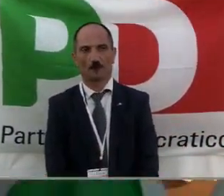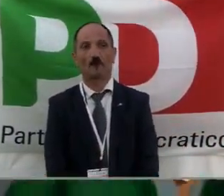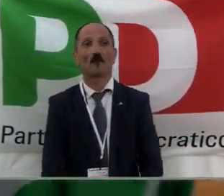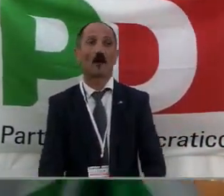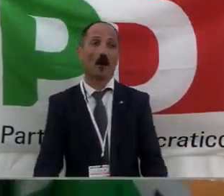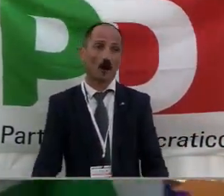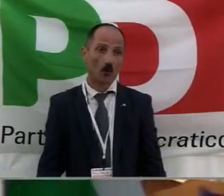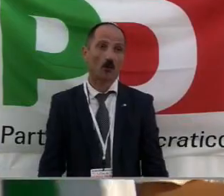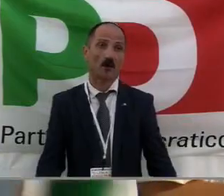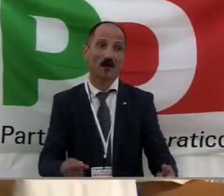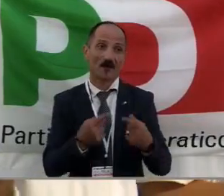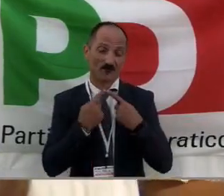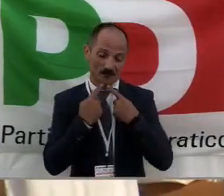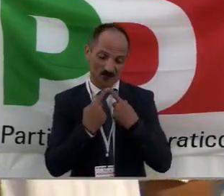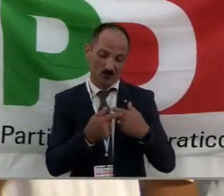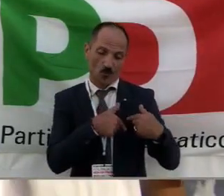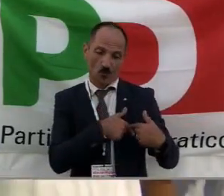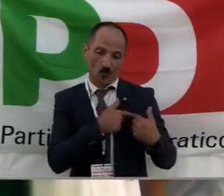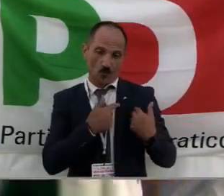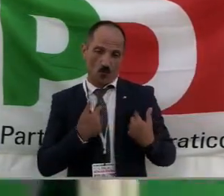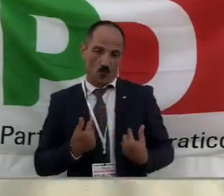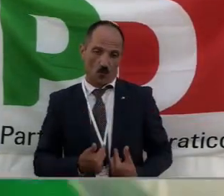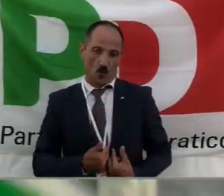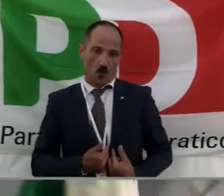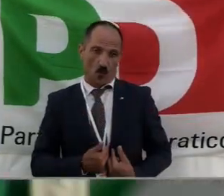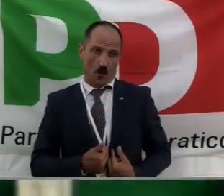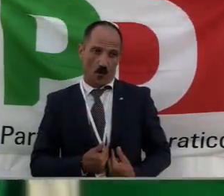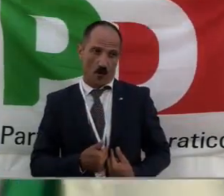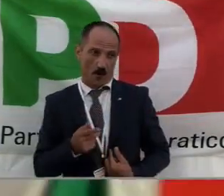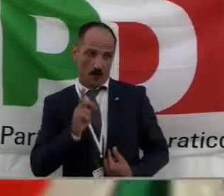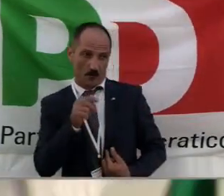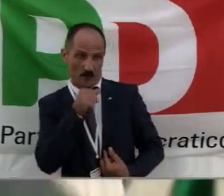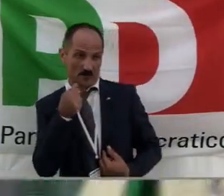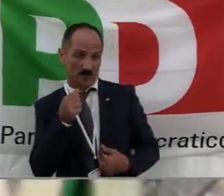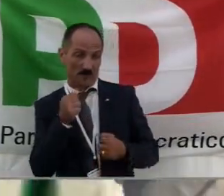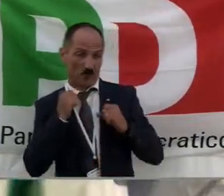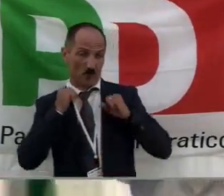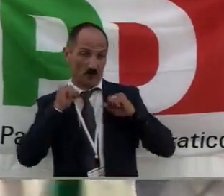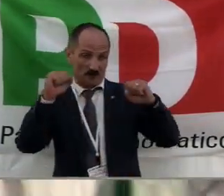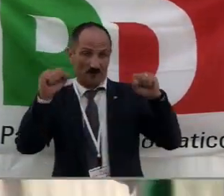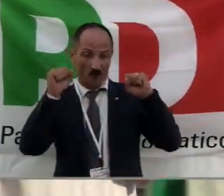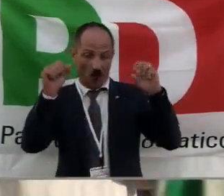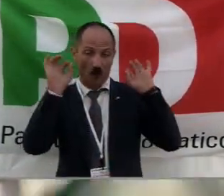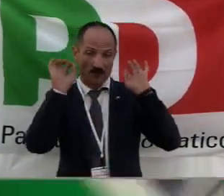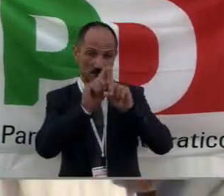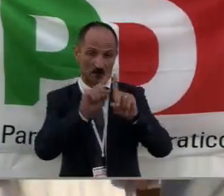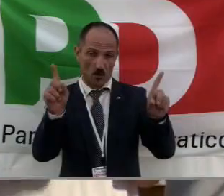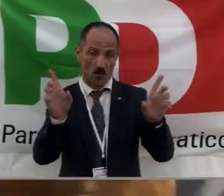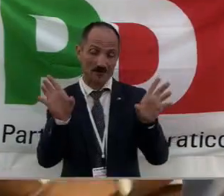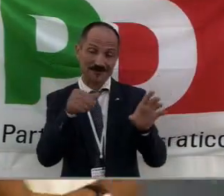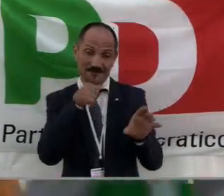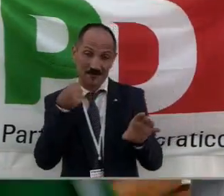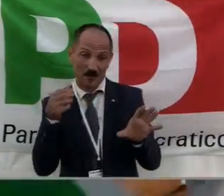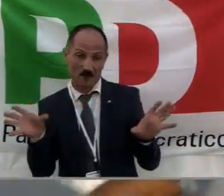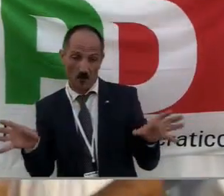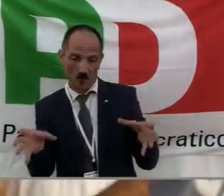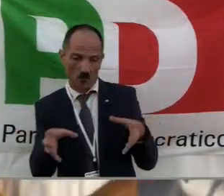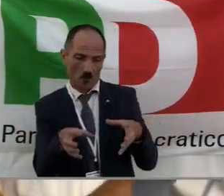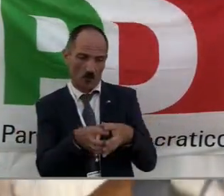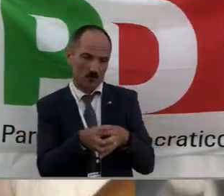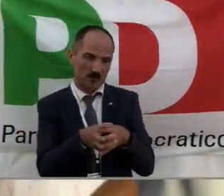E allora ve lo dico col cuore: non servono tifosi, serve una comunità di